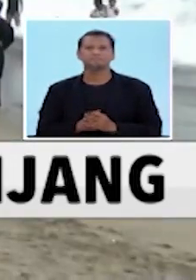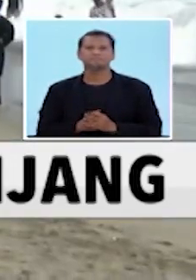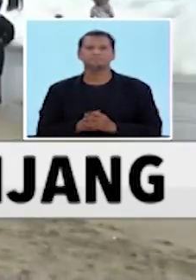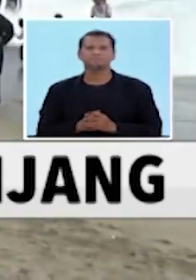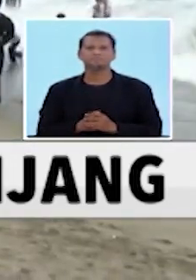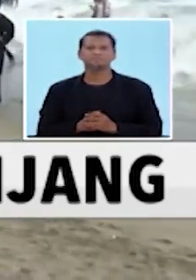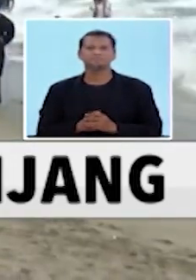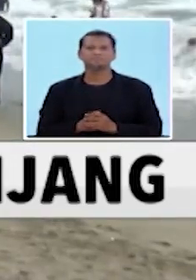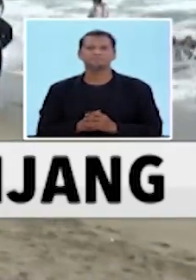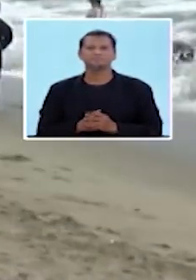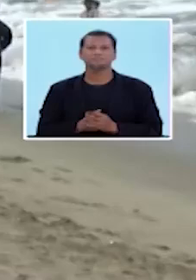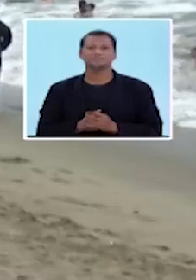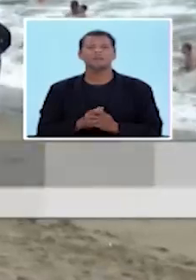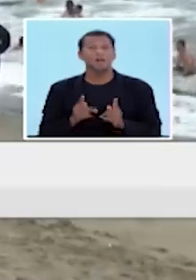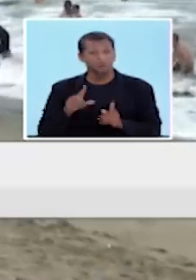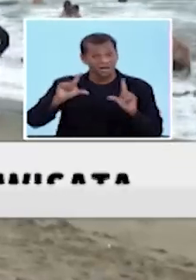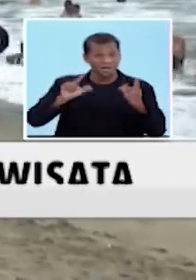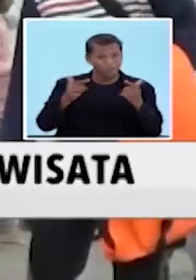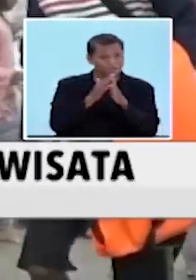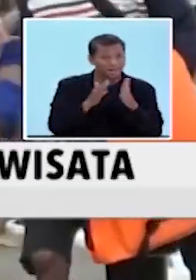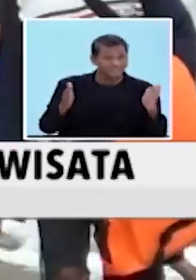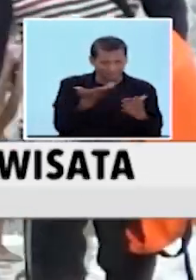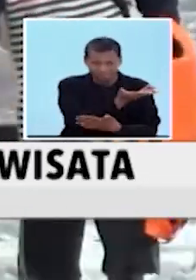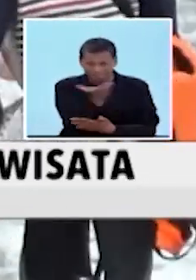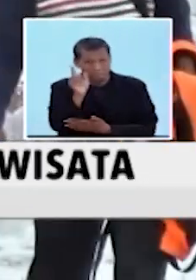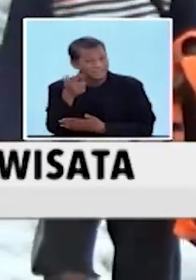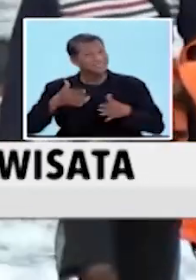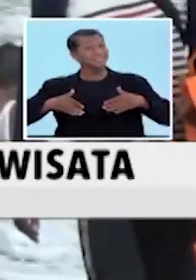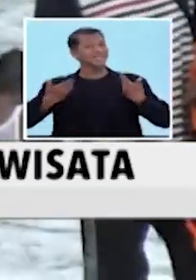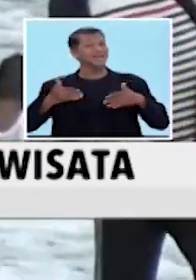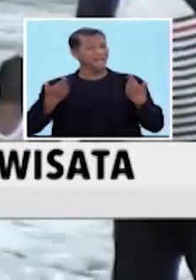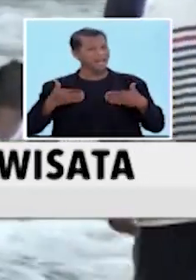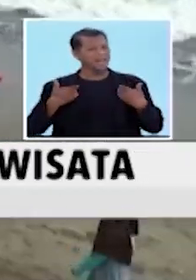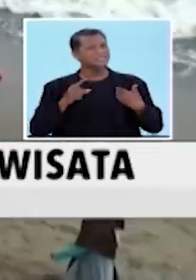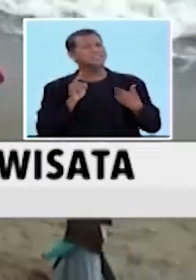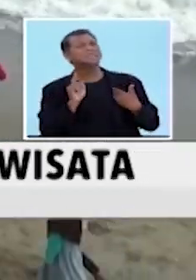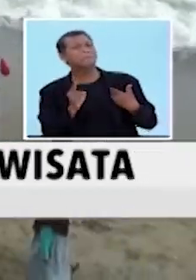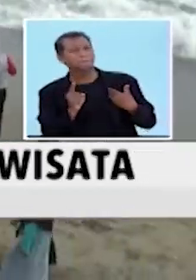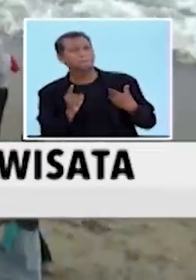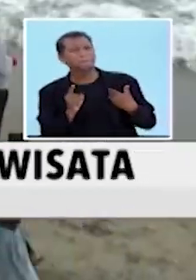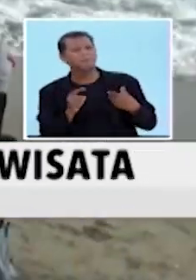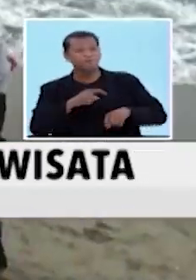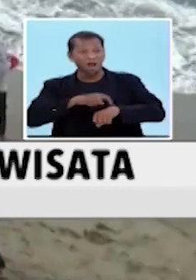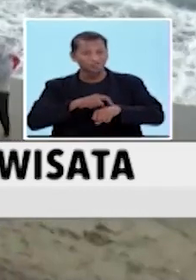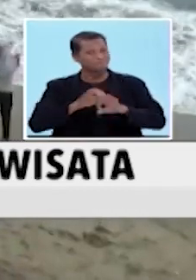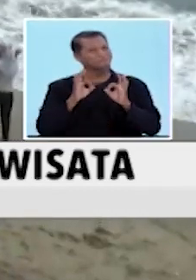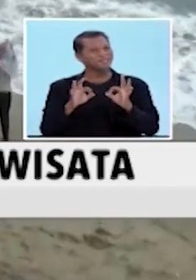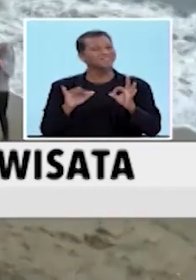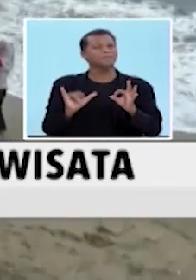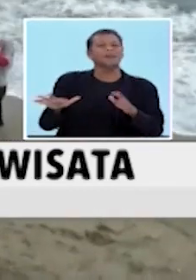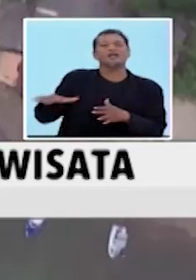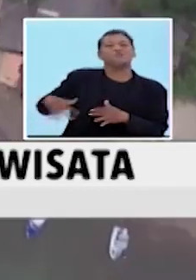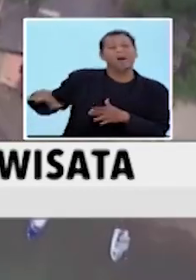Siapa yang tidak senang jika libur panjang tiba? Waktu libur yang bisa kita habiskan untuk kumpul dengan keluarga dan istirahat sejenak